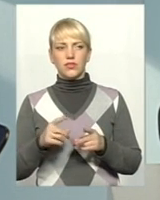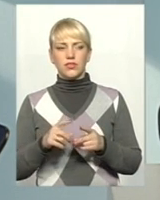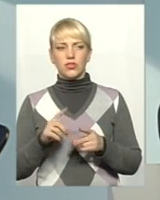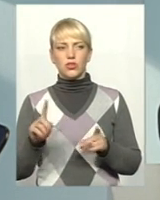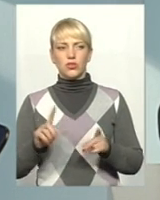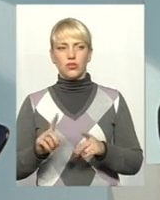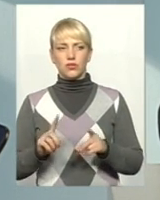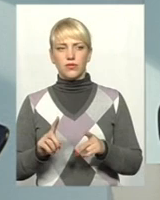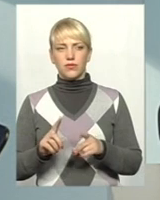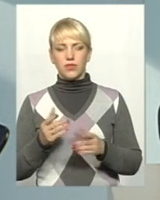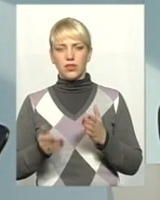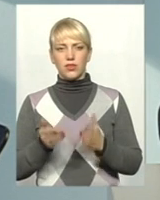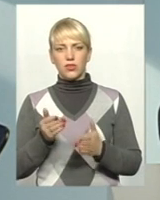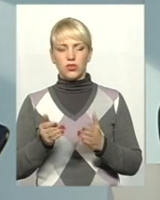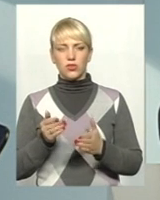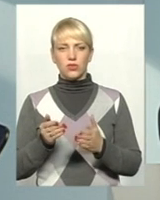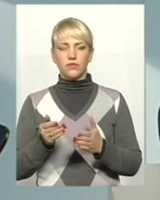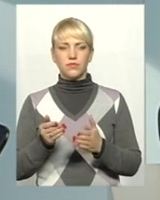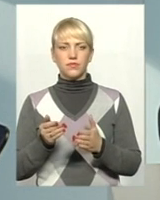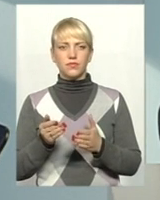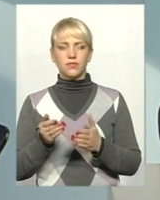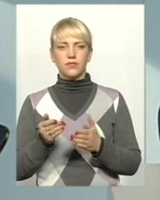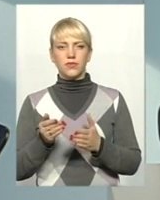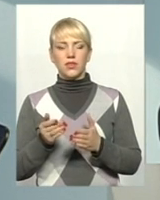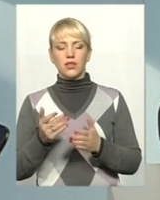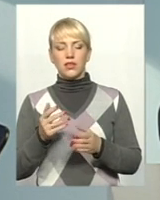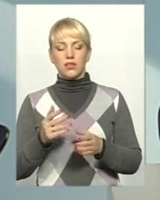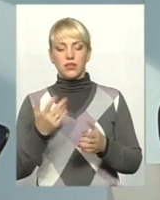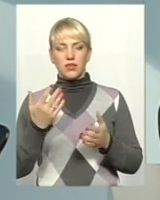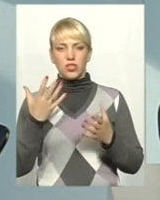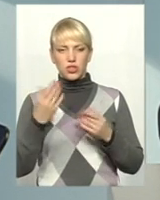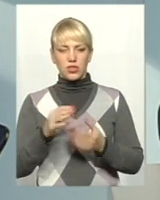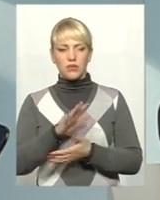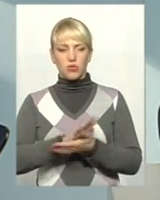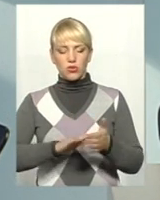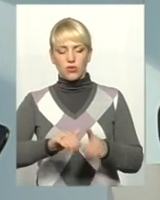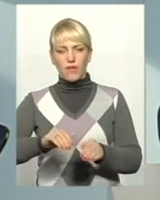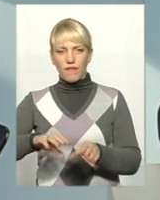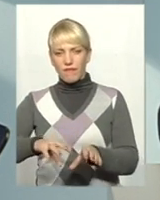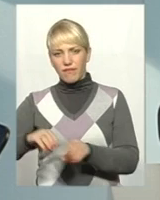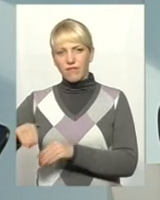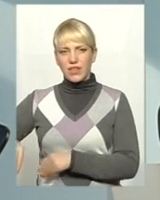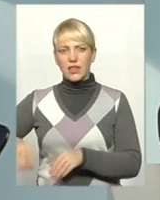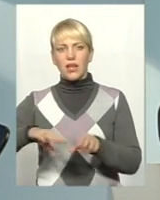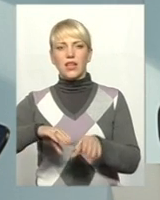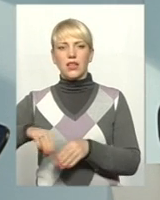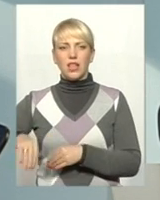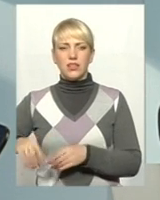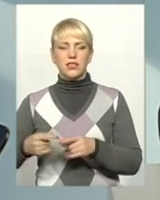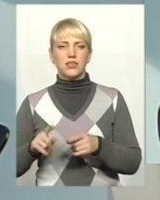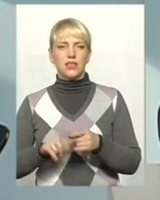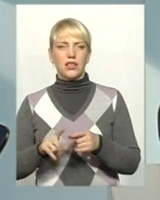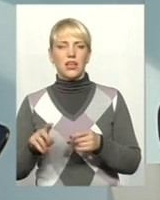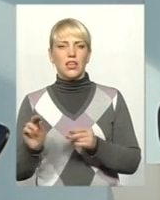доріг, що якщо відкладати ремонти наших доріг ще не на визначений термін, а